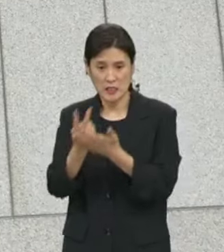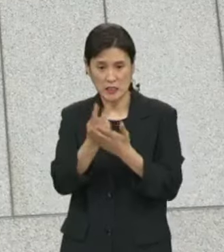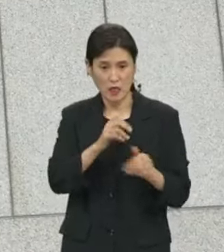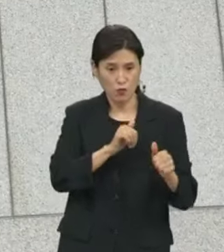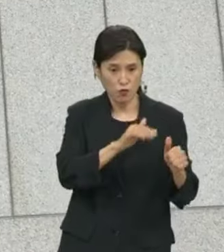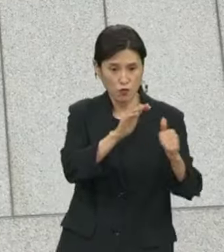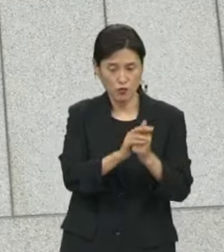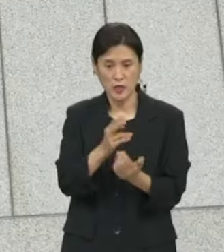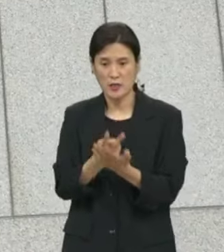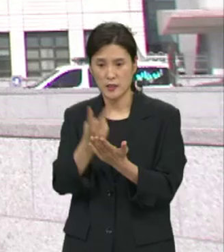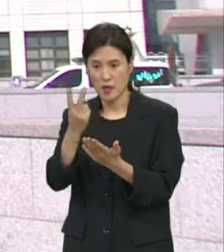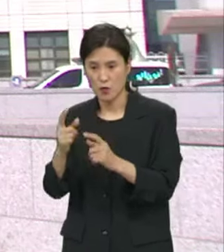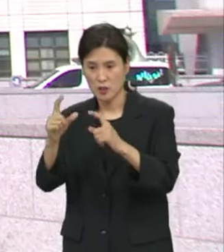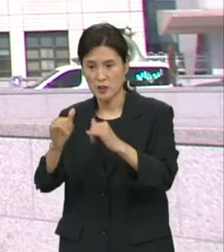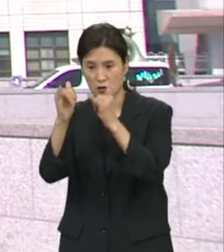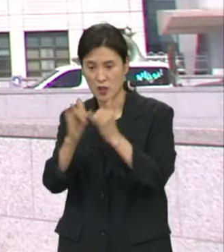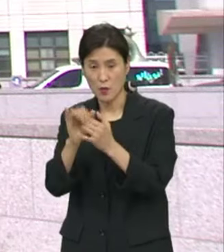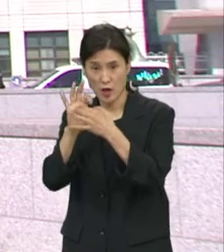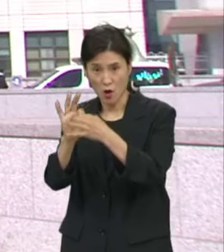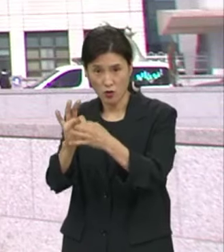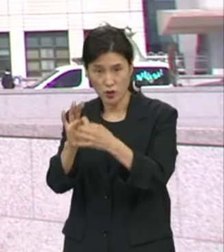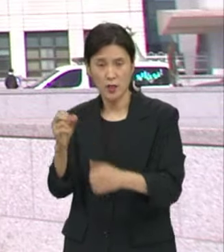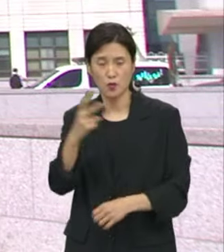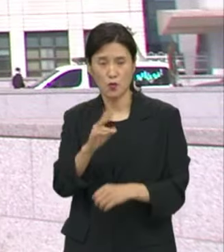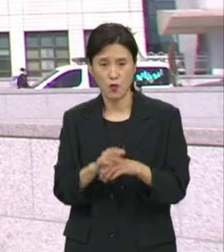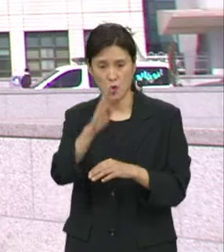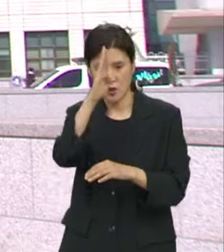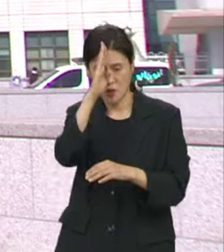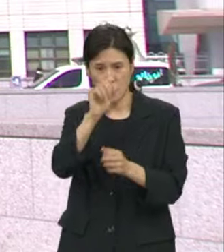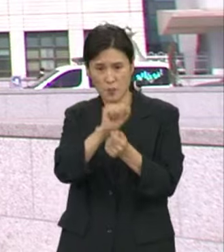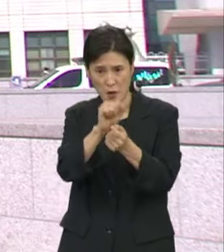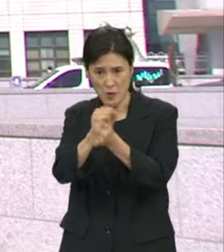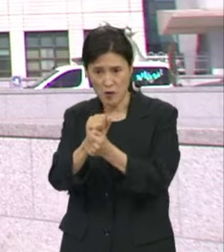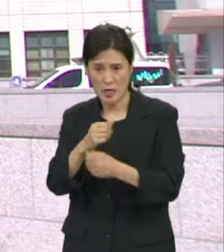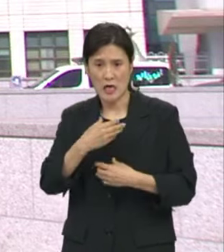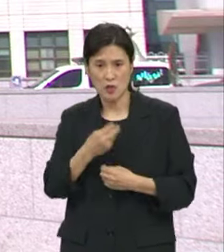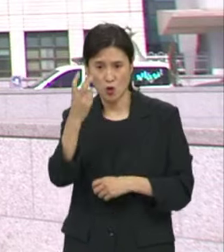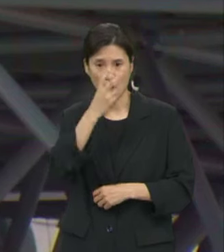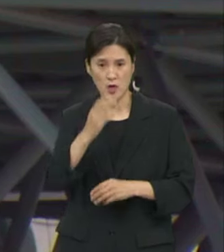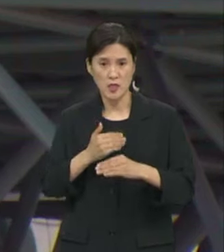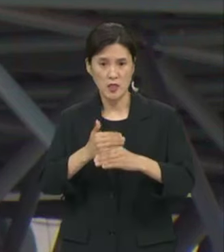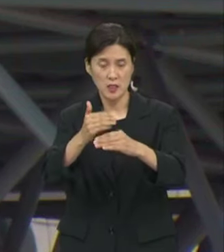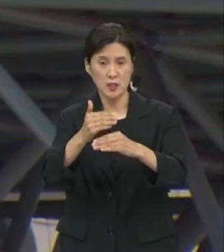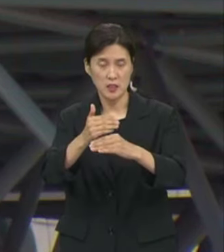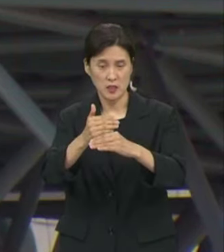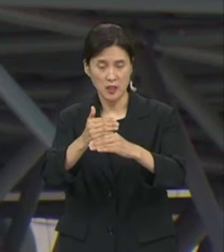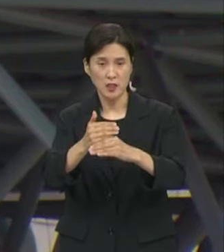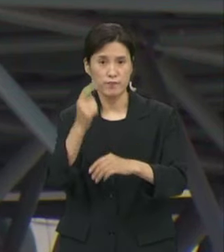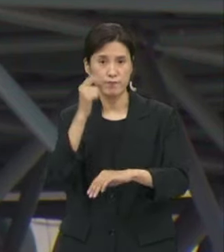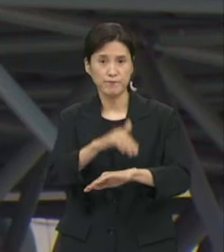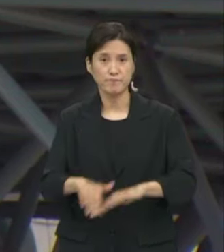전원 태원 환자 지역 사회 연계 감염과 환자 안전 관리 등 사업도 진행합니다